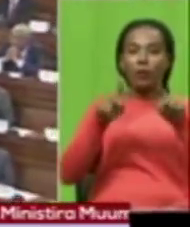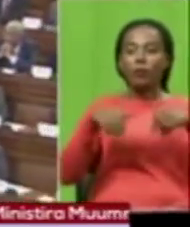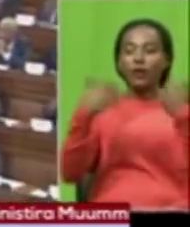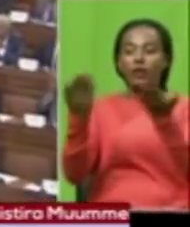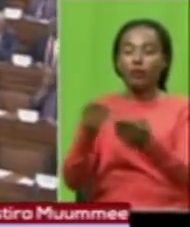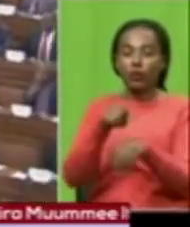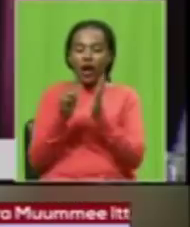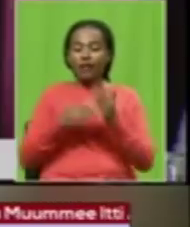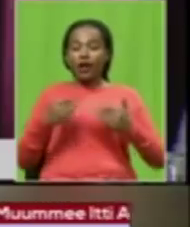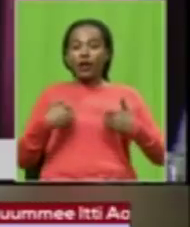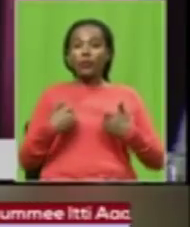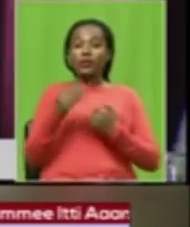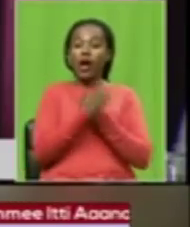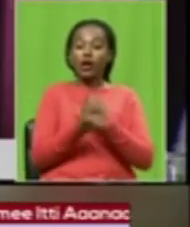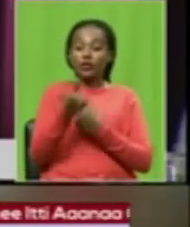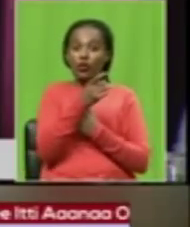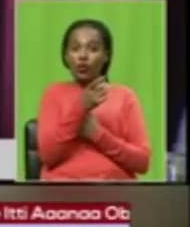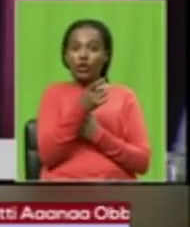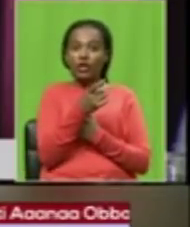tokko hin qabus jedhan.